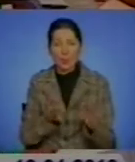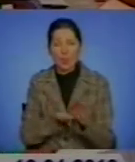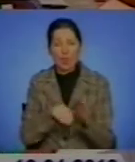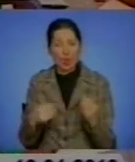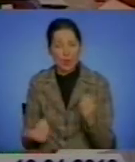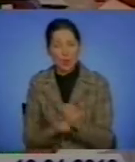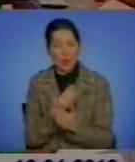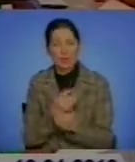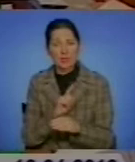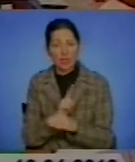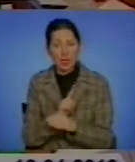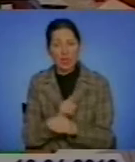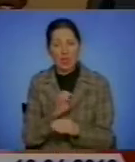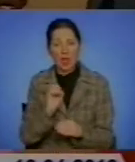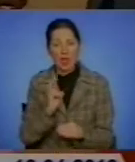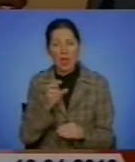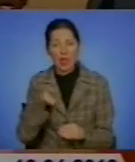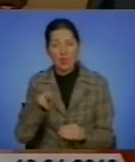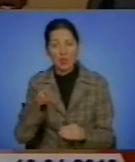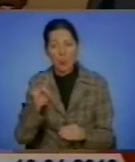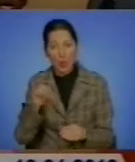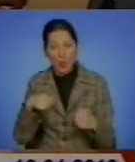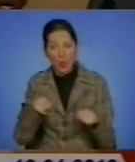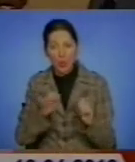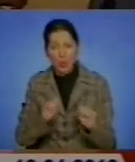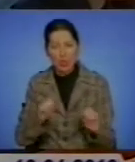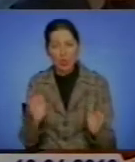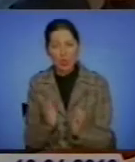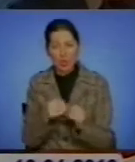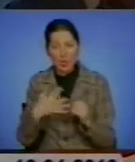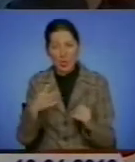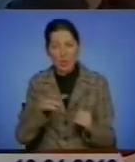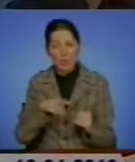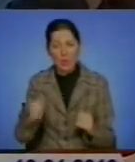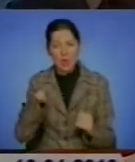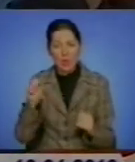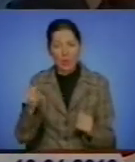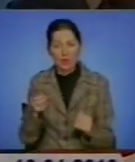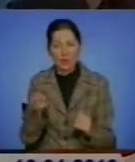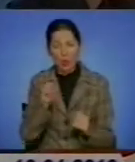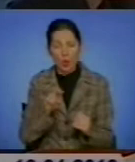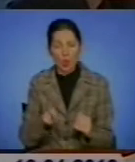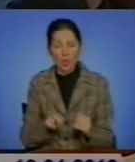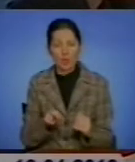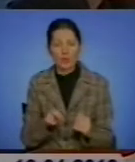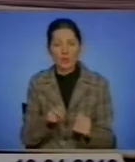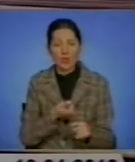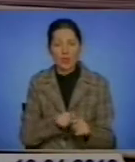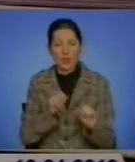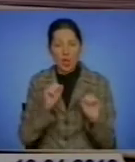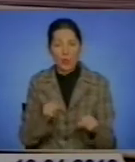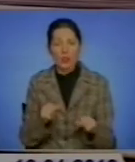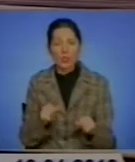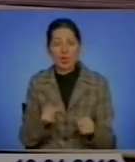може скоротитись на 15 мільярдів доларів. Неминуче скорочення виробництва може викинути на вулицю до